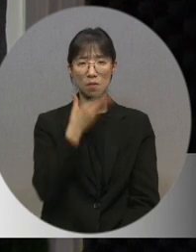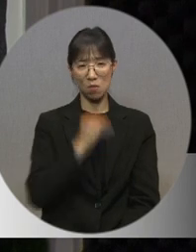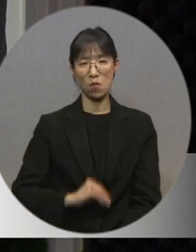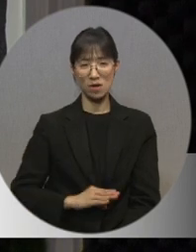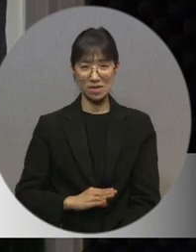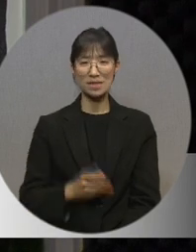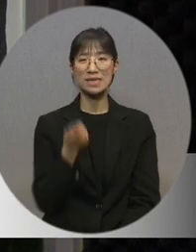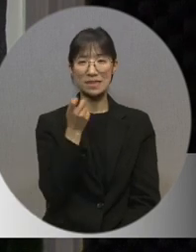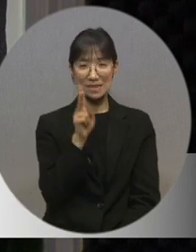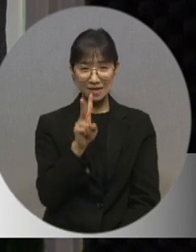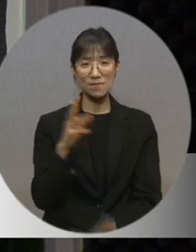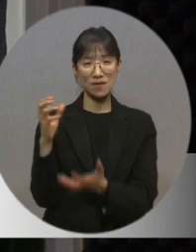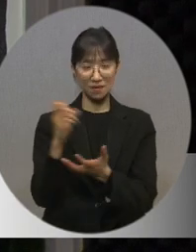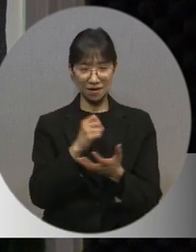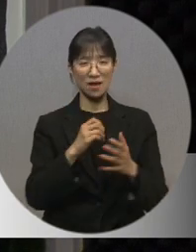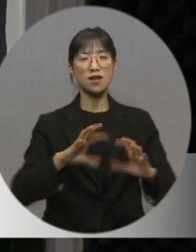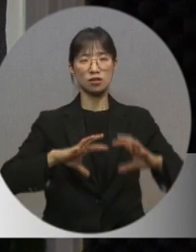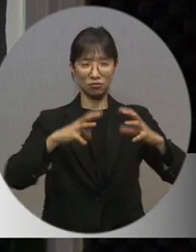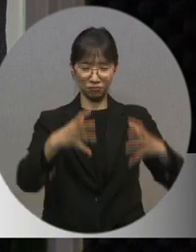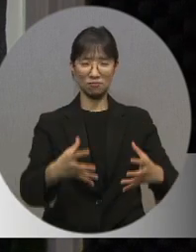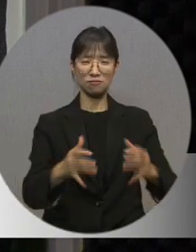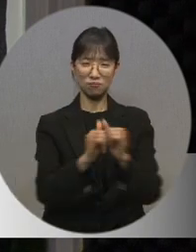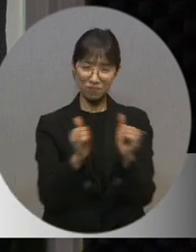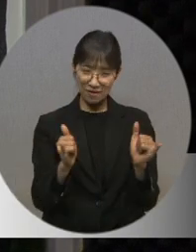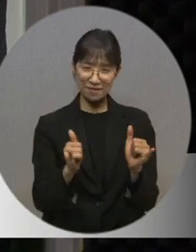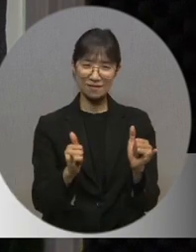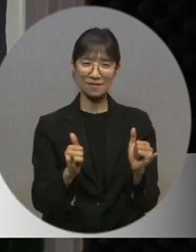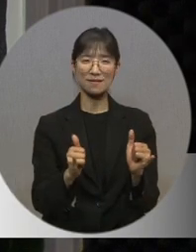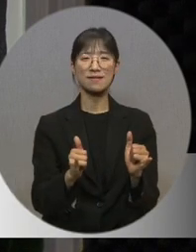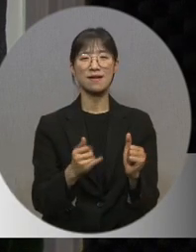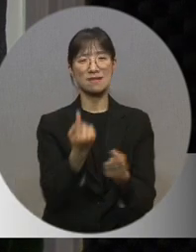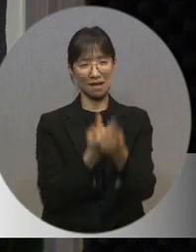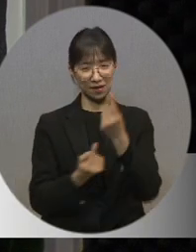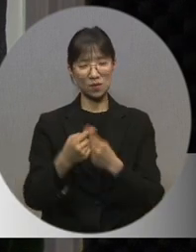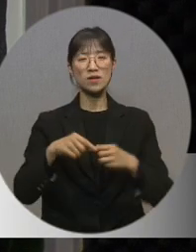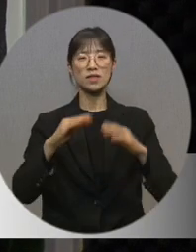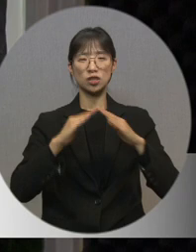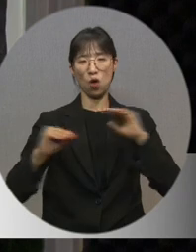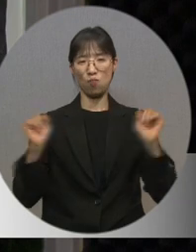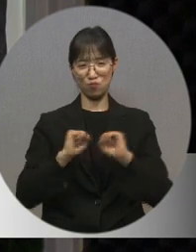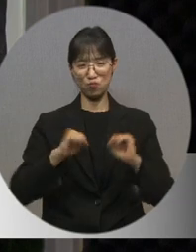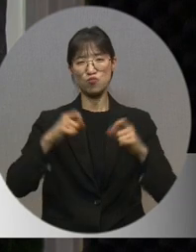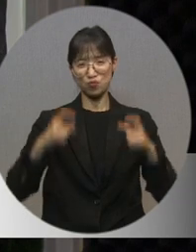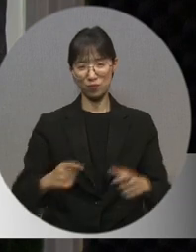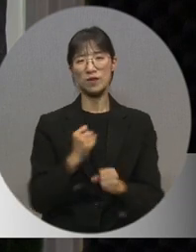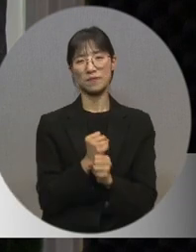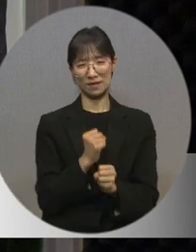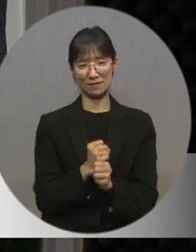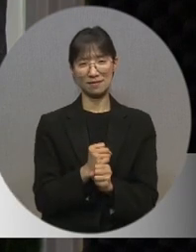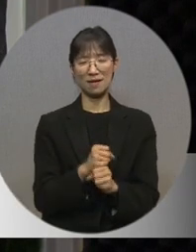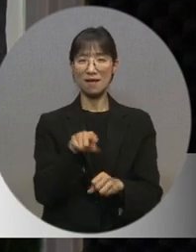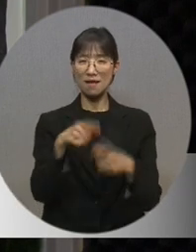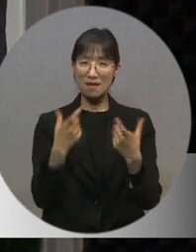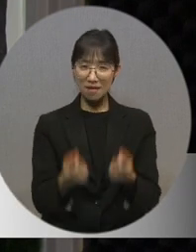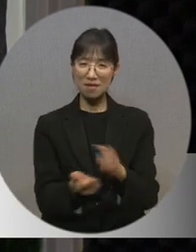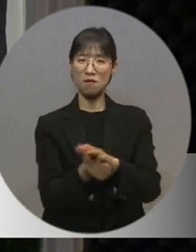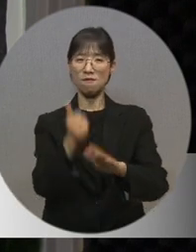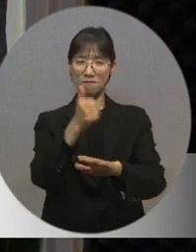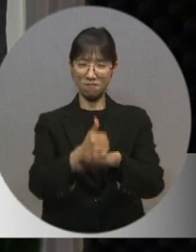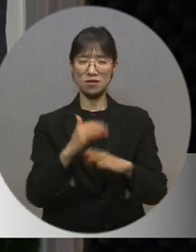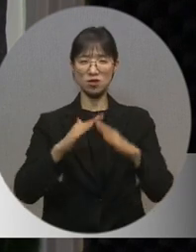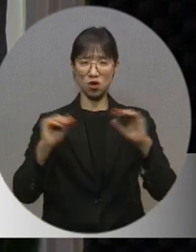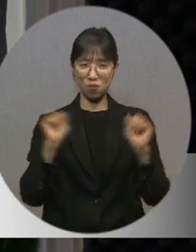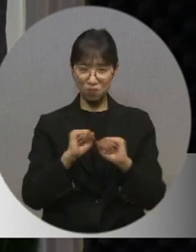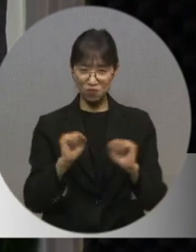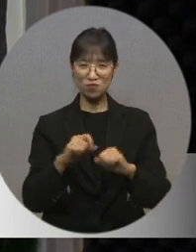복지TV를 통해 전 국민들에게 찾아오는 전북 특별자치도를 만들겠습니다. 이 같은 성공적인